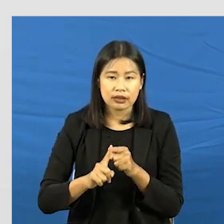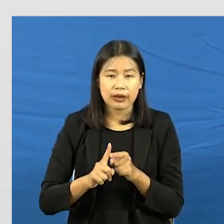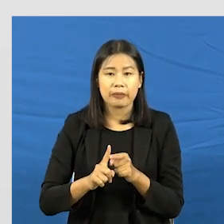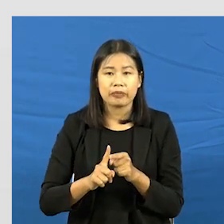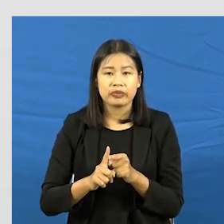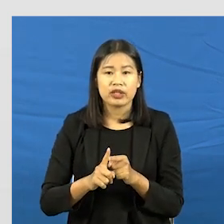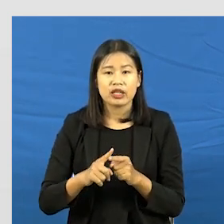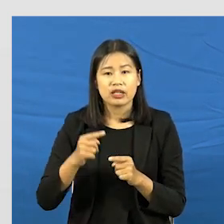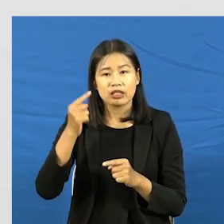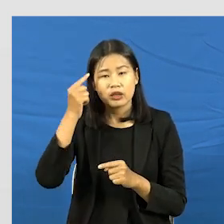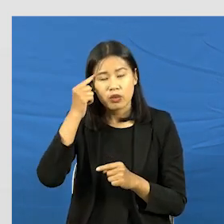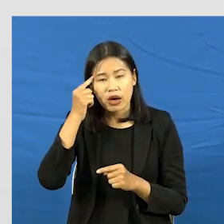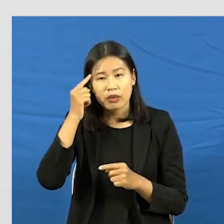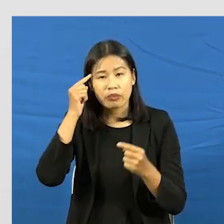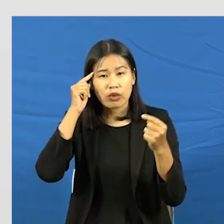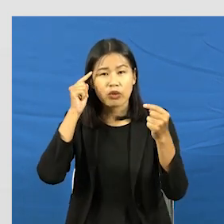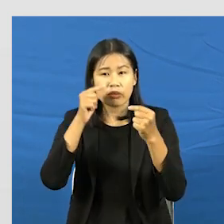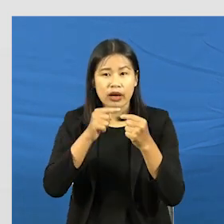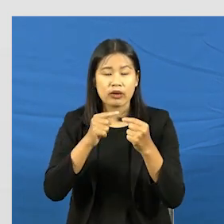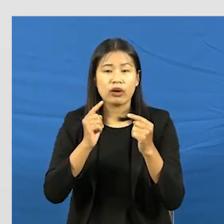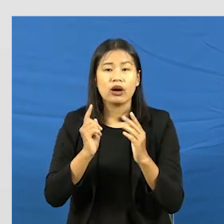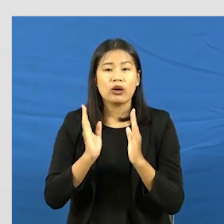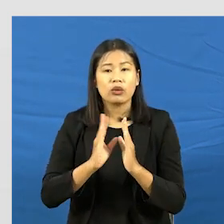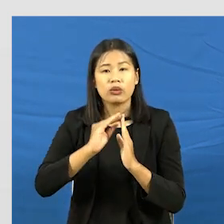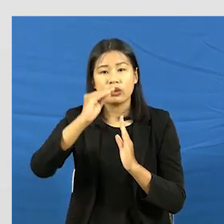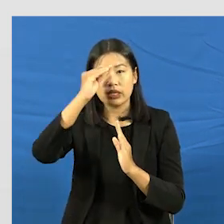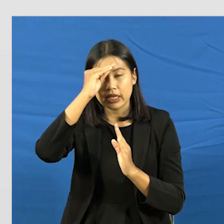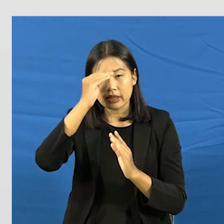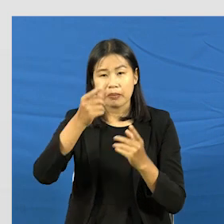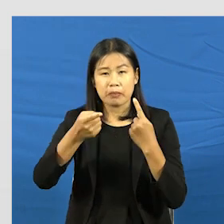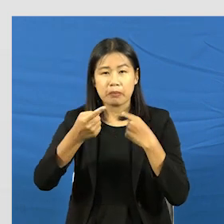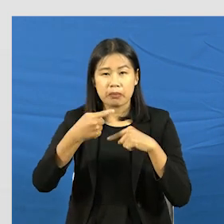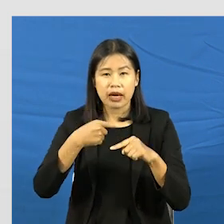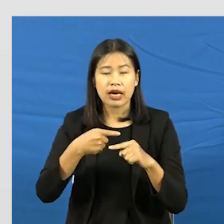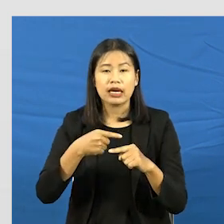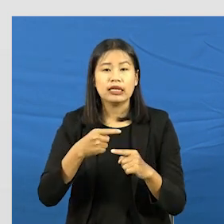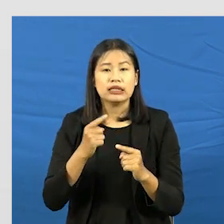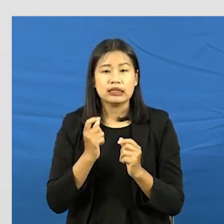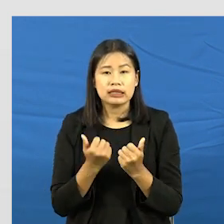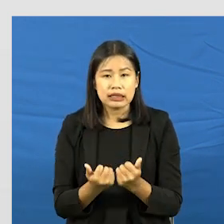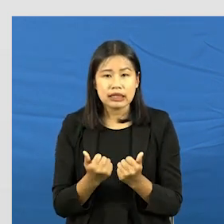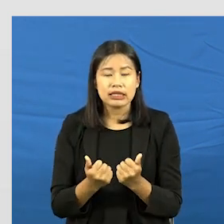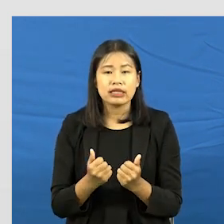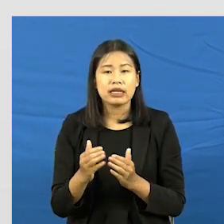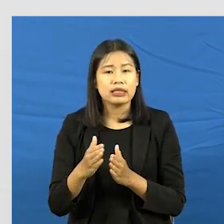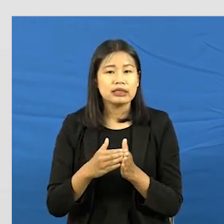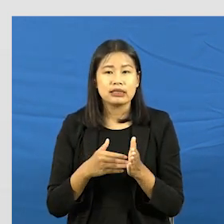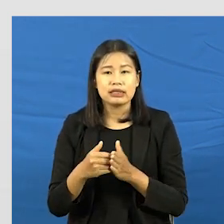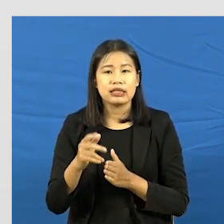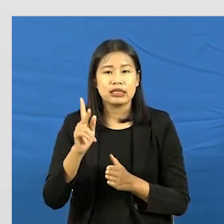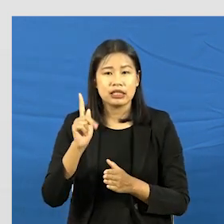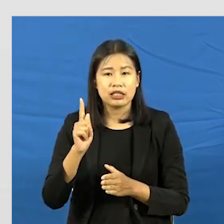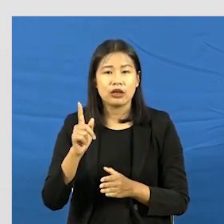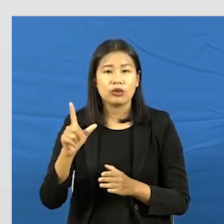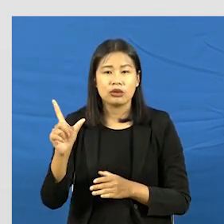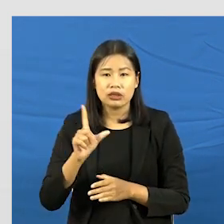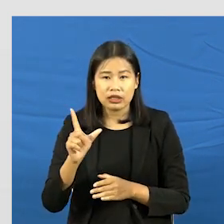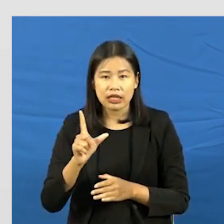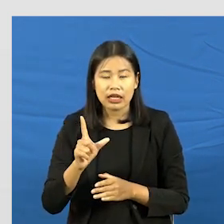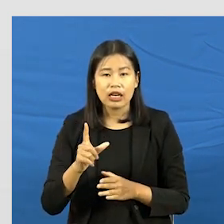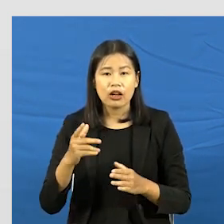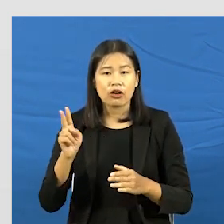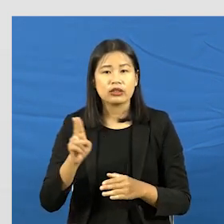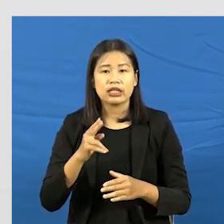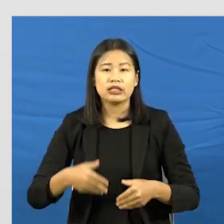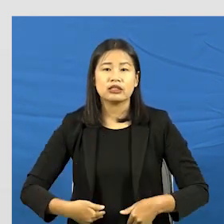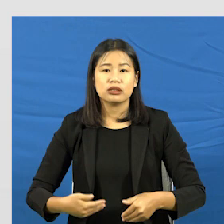เป็นส่วนหนึ่งของรั้วเขียวเหลืองแล้วก็ใช้ชีวิตอยู่ภายในมหาวิทยาลัยตลอดระยะเวลาที่ศึกษาด้วยความ